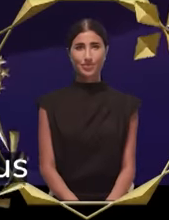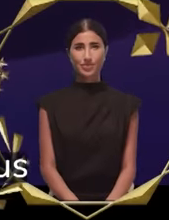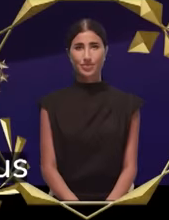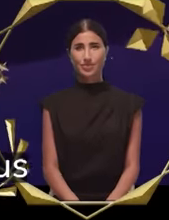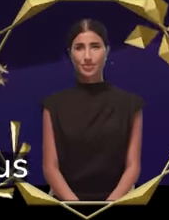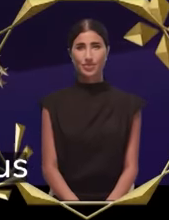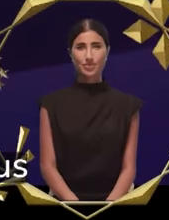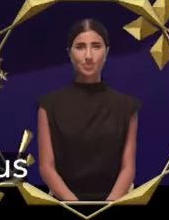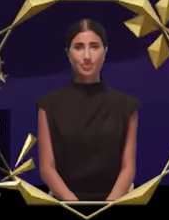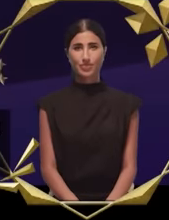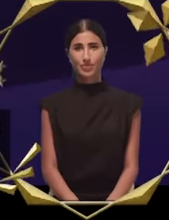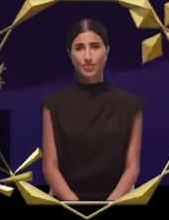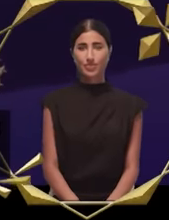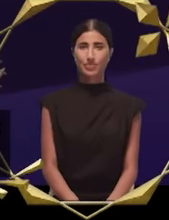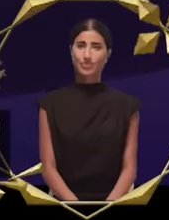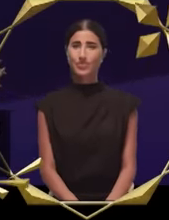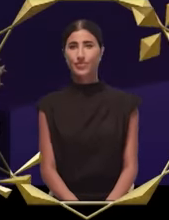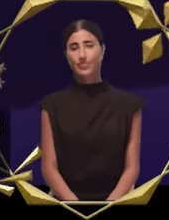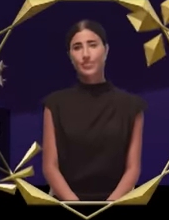الواضح بالمجهول